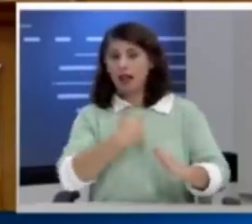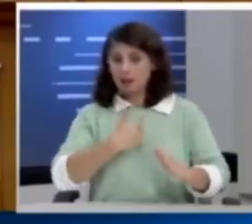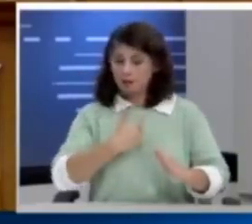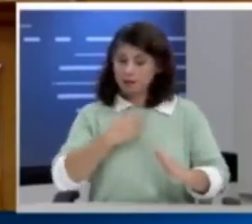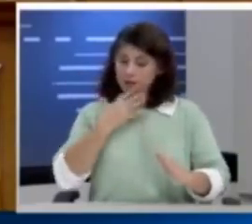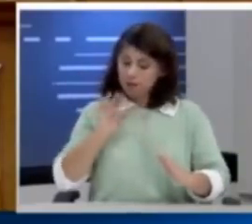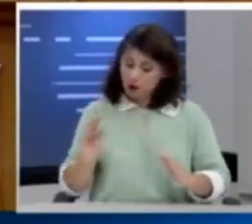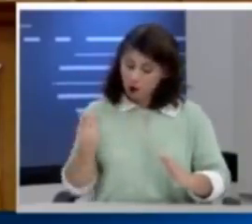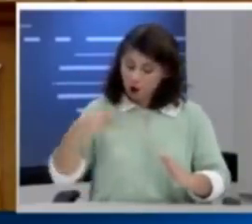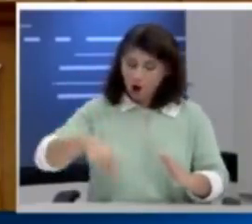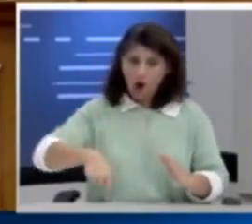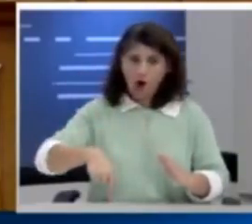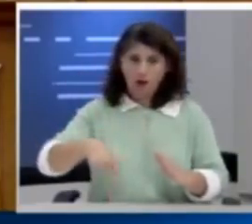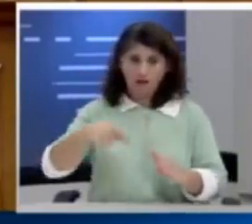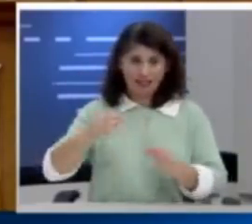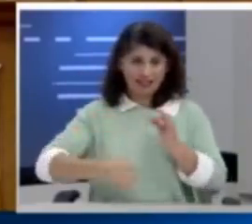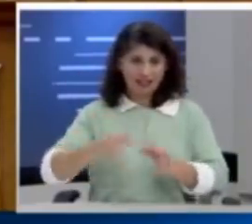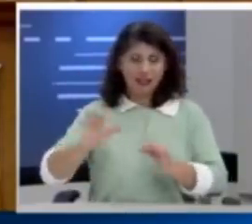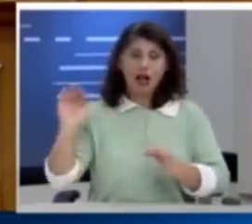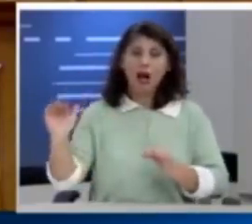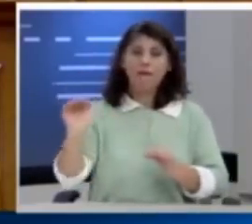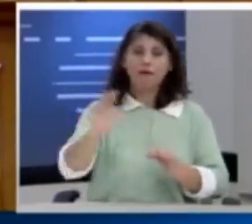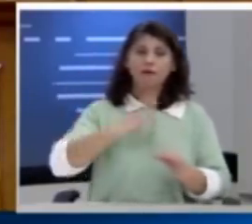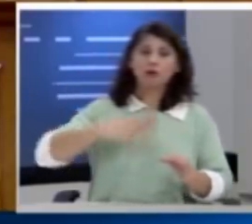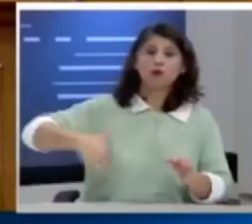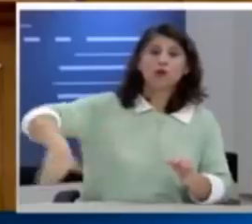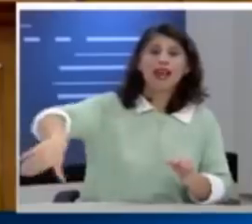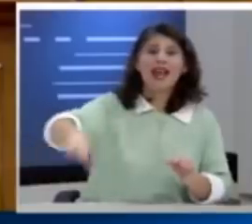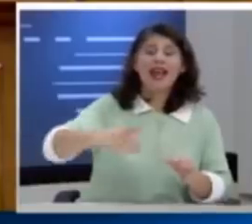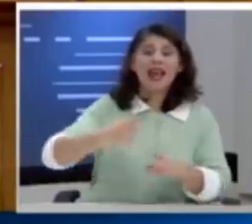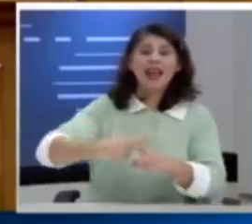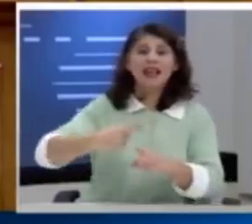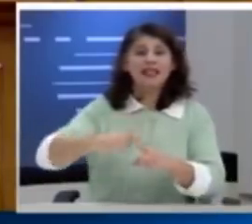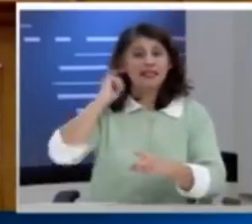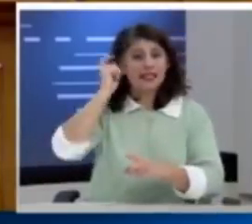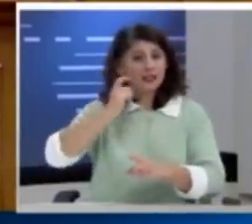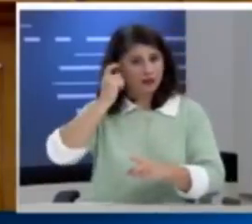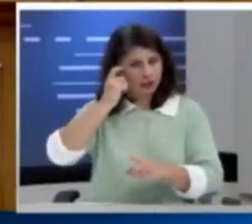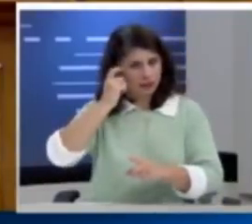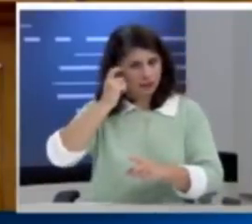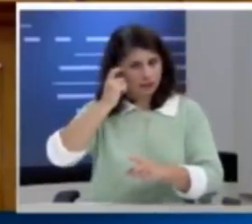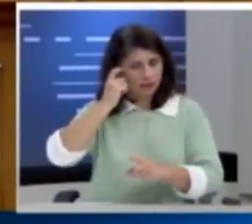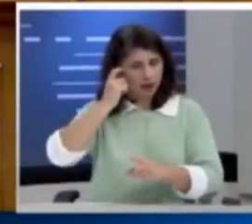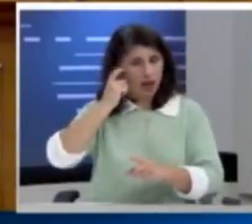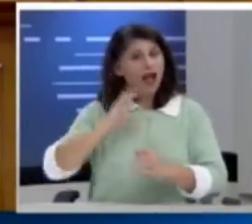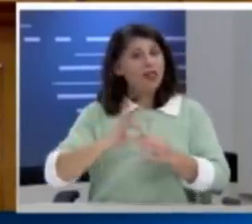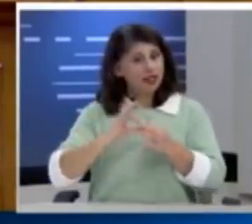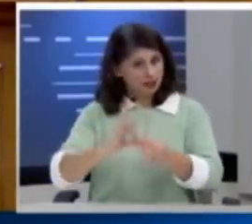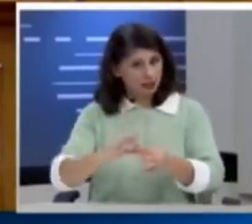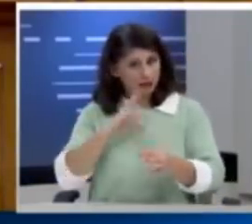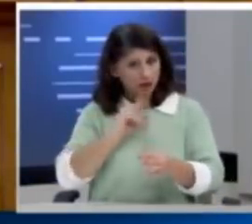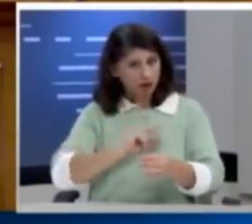τη σημερινή συζήτηση απευθυνόμαστε στον ελληνικό λαό να σκεφτεί. θα συνεχίσουμε στον ίδιο